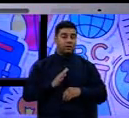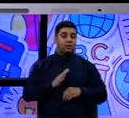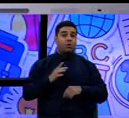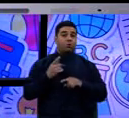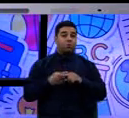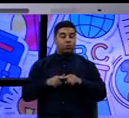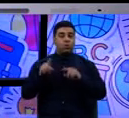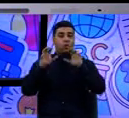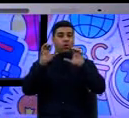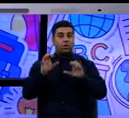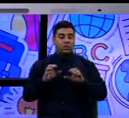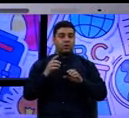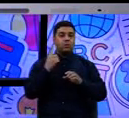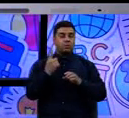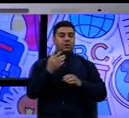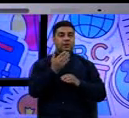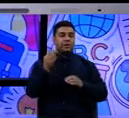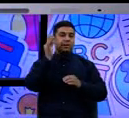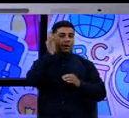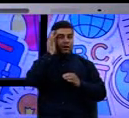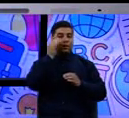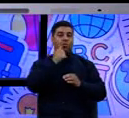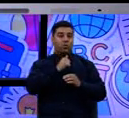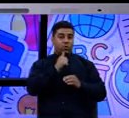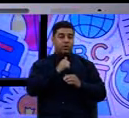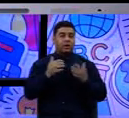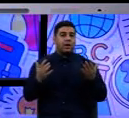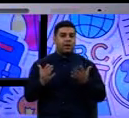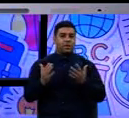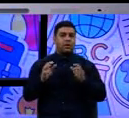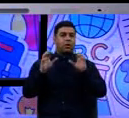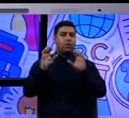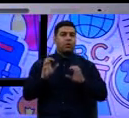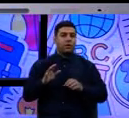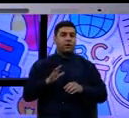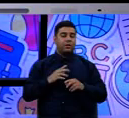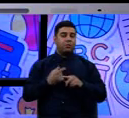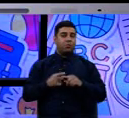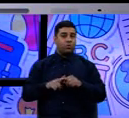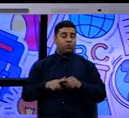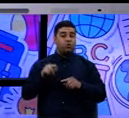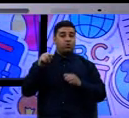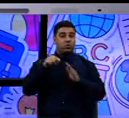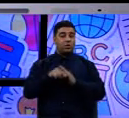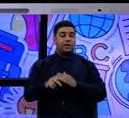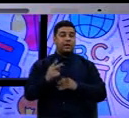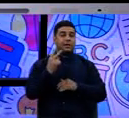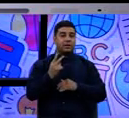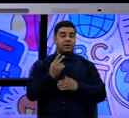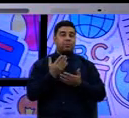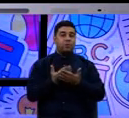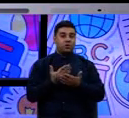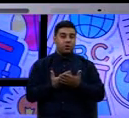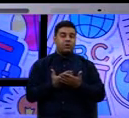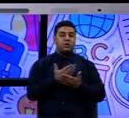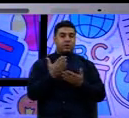edik. Qani bu qoidalarni bir yodingizga olingchi. Qanday qoidalar edi bu? Shulardan ikkitasini